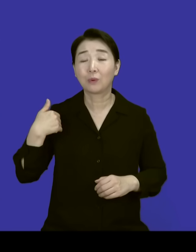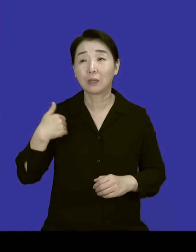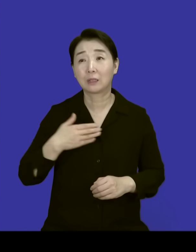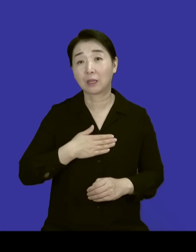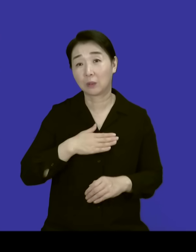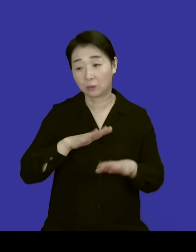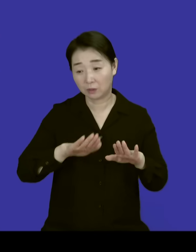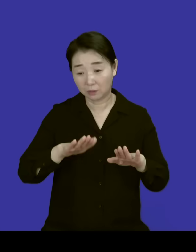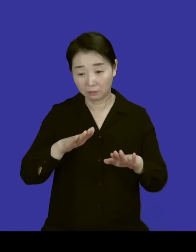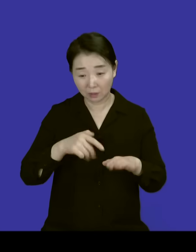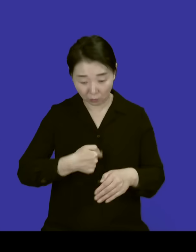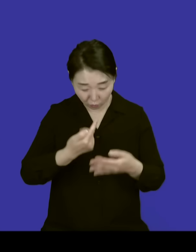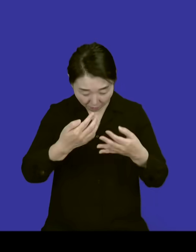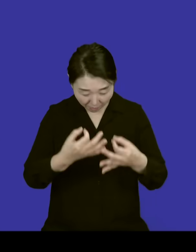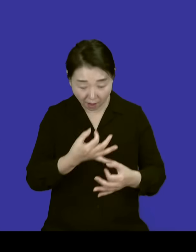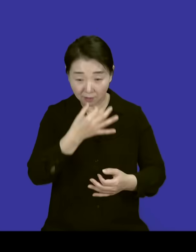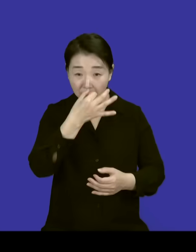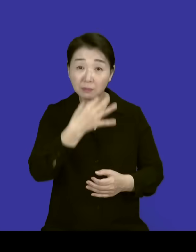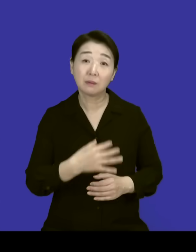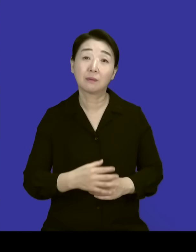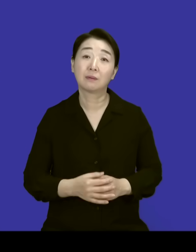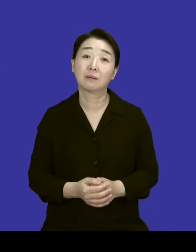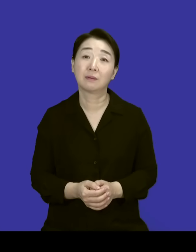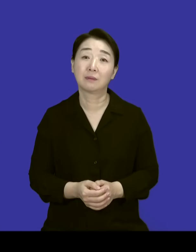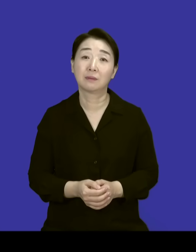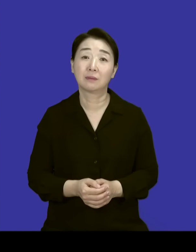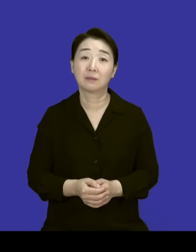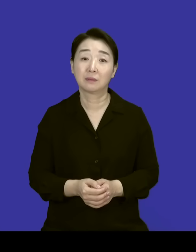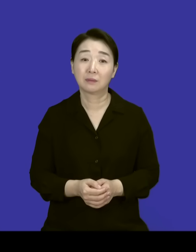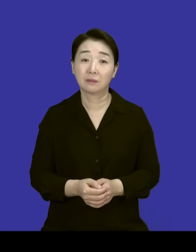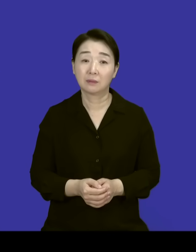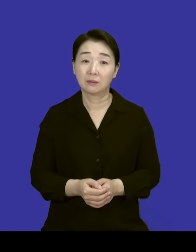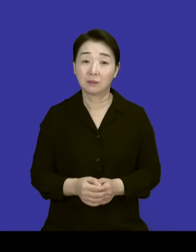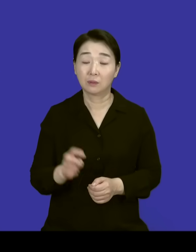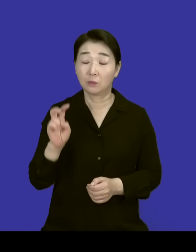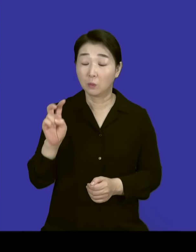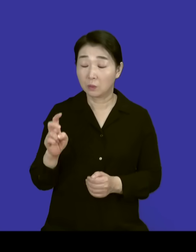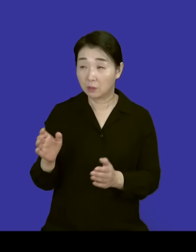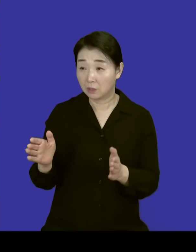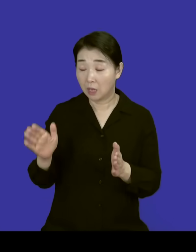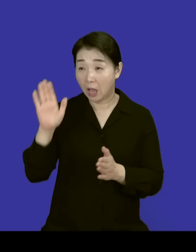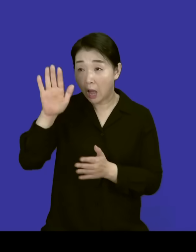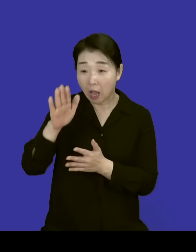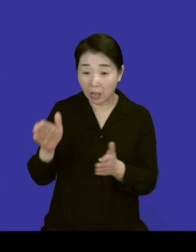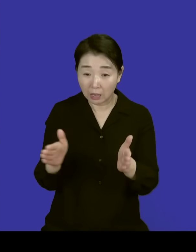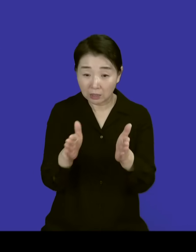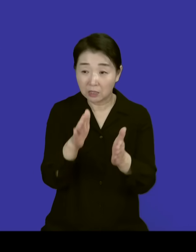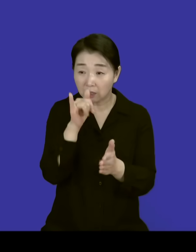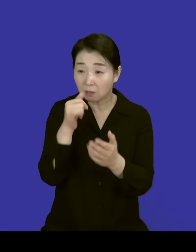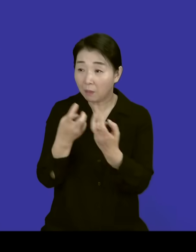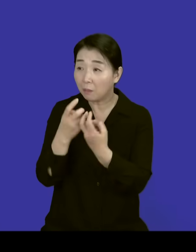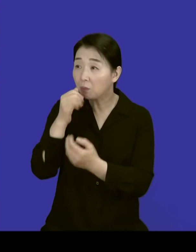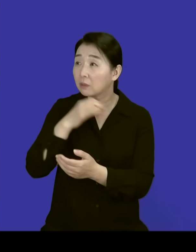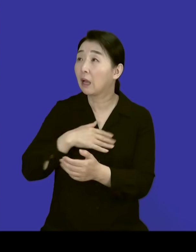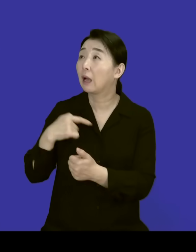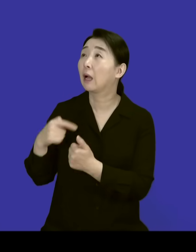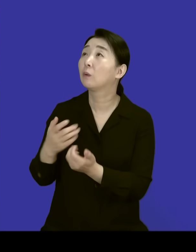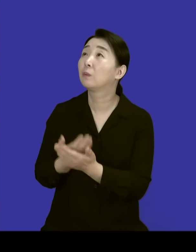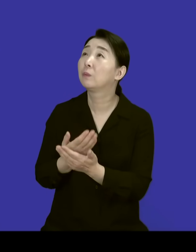너무 힘들다 지금. 예. 혹시 길이 있거나 뭔 방법이 있으면 날 좀